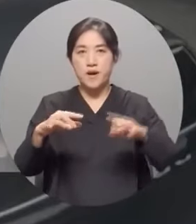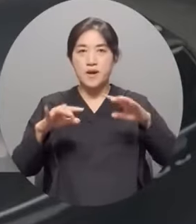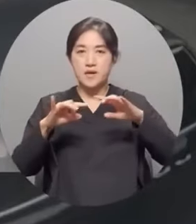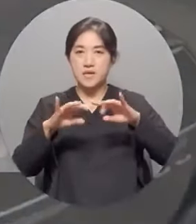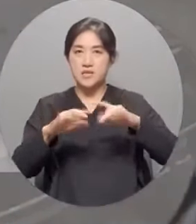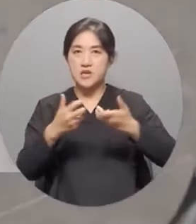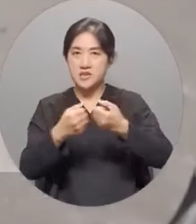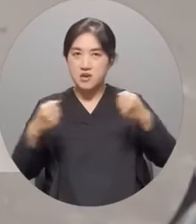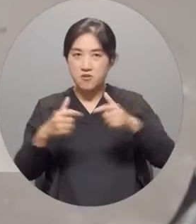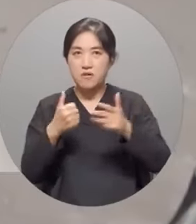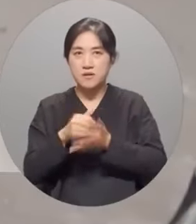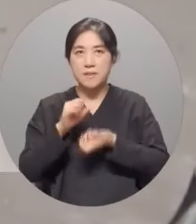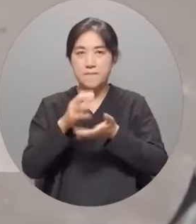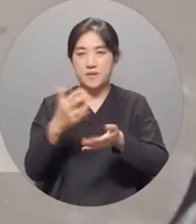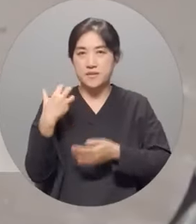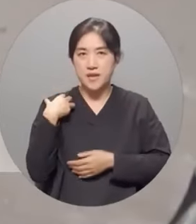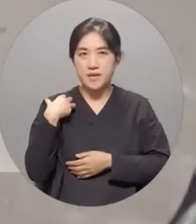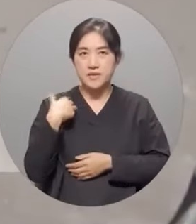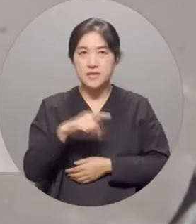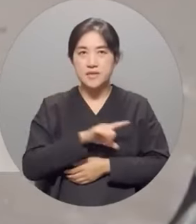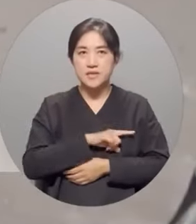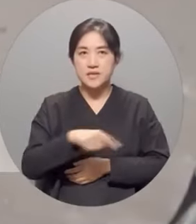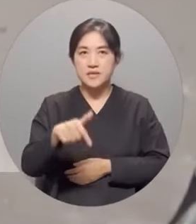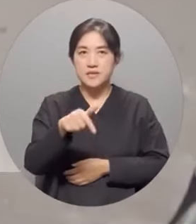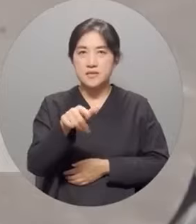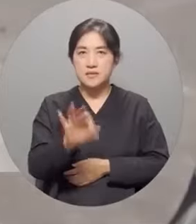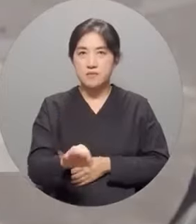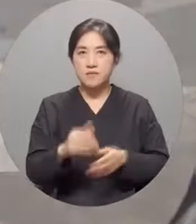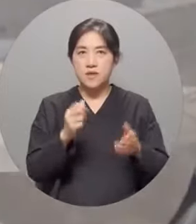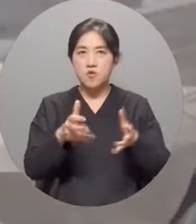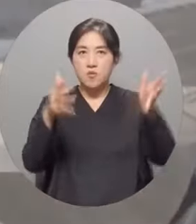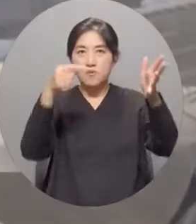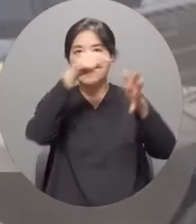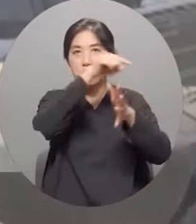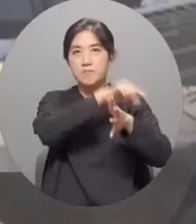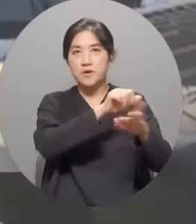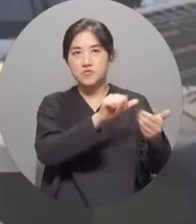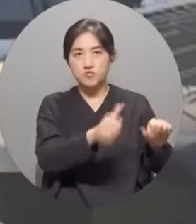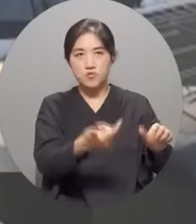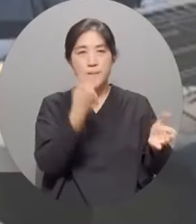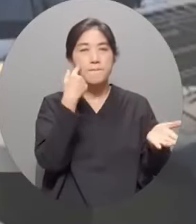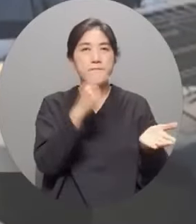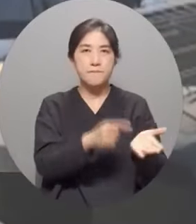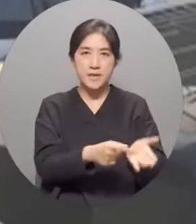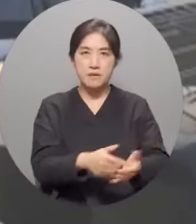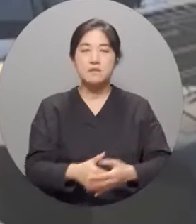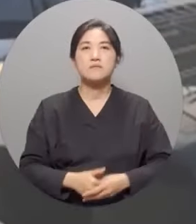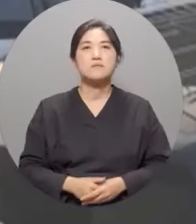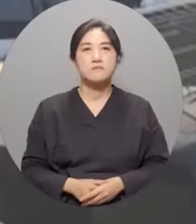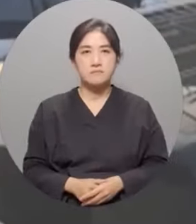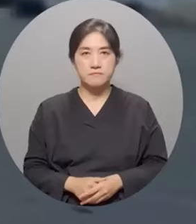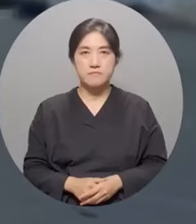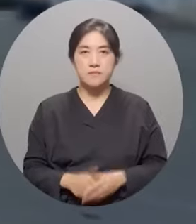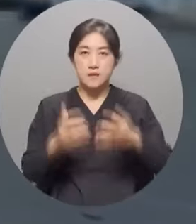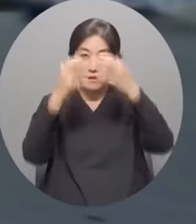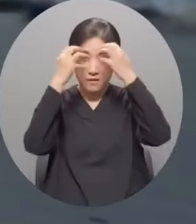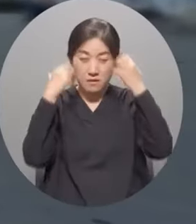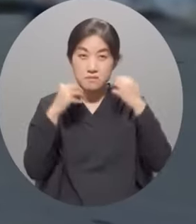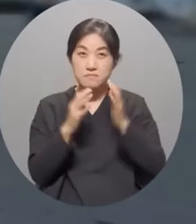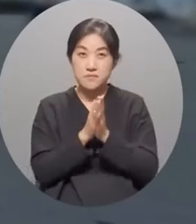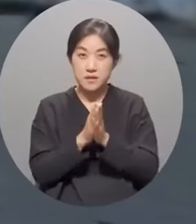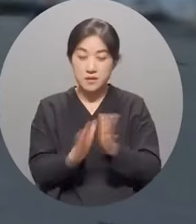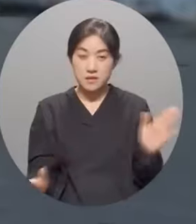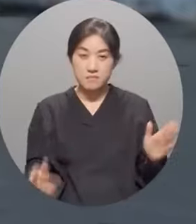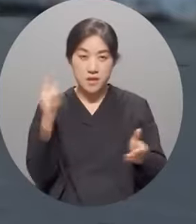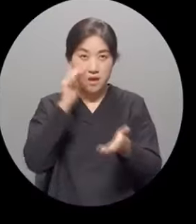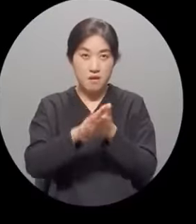대리점. 이곳 대표 정모 씨는 지난달 1일 건물 뒤편에서 숨진 채 발견됐습니다. 여름철로 접어들며